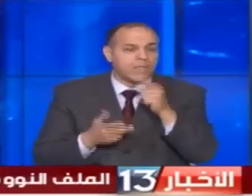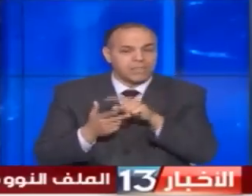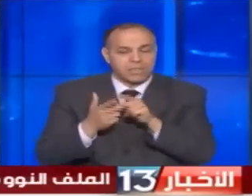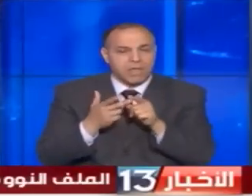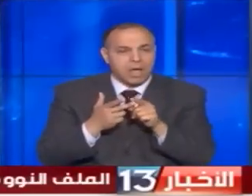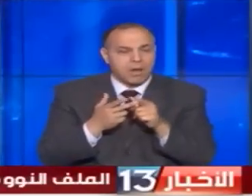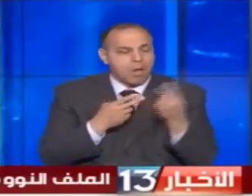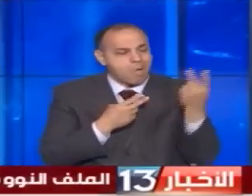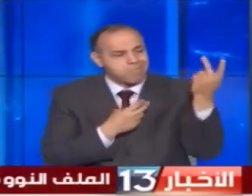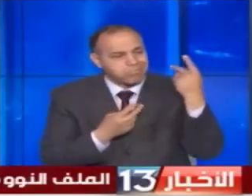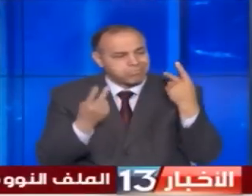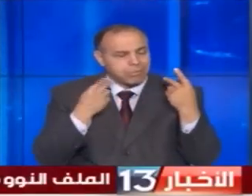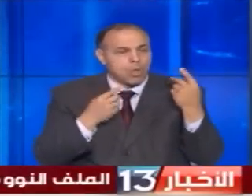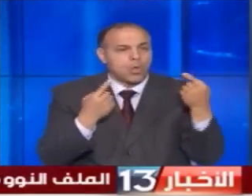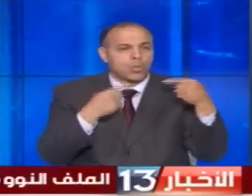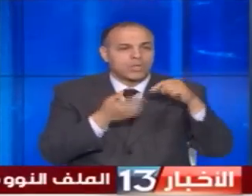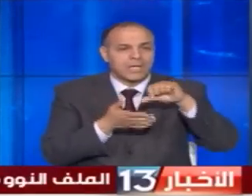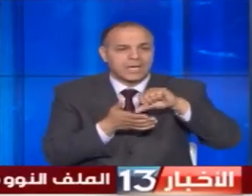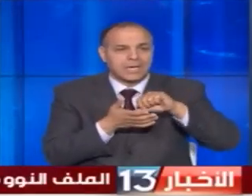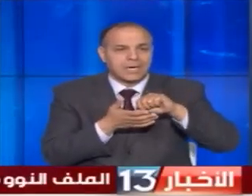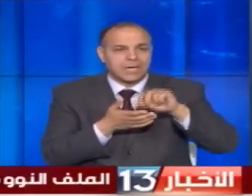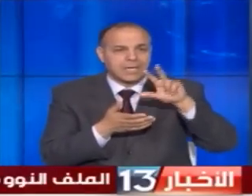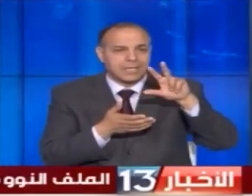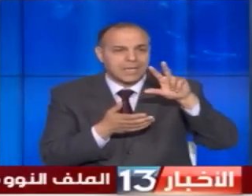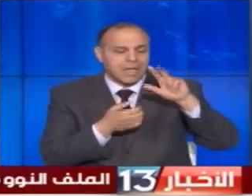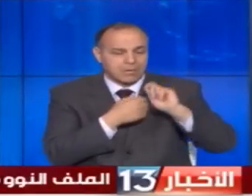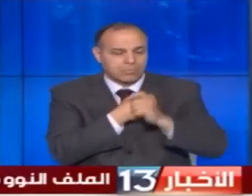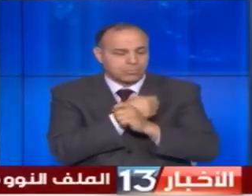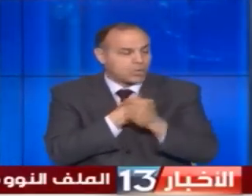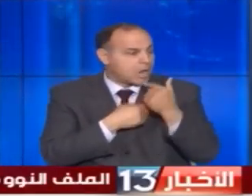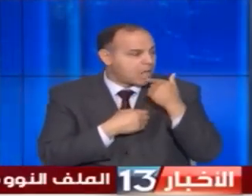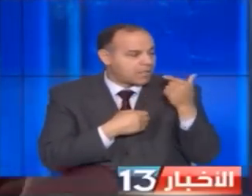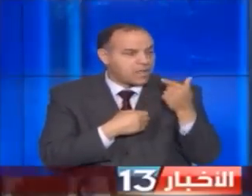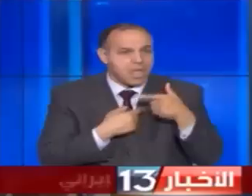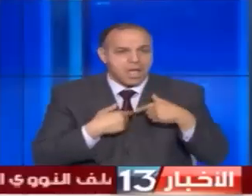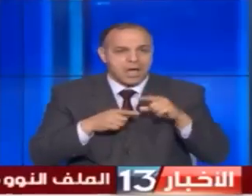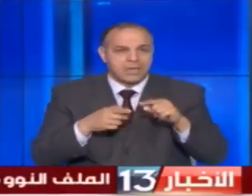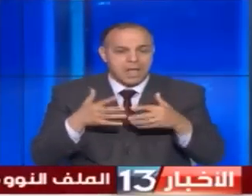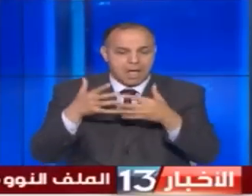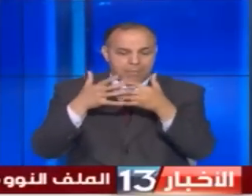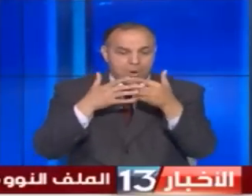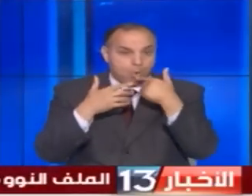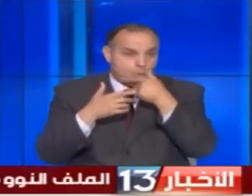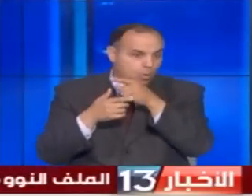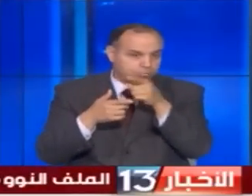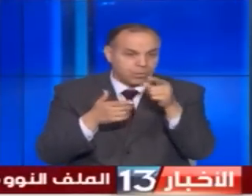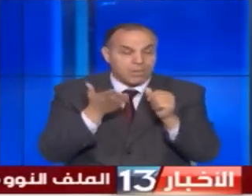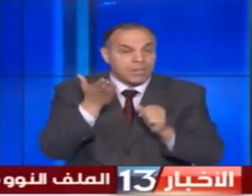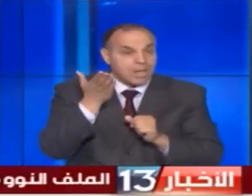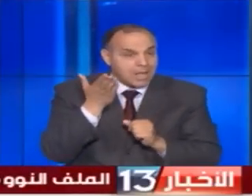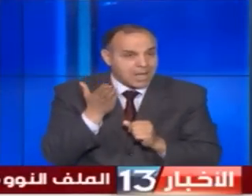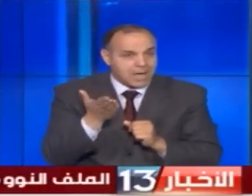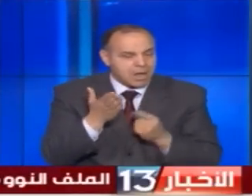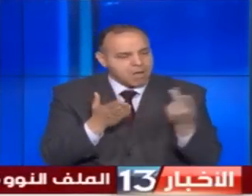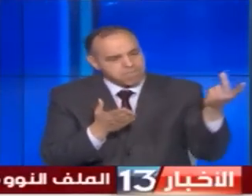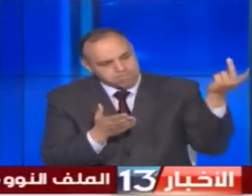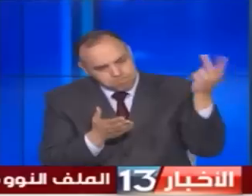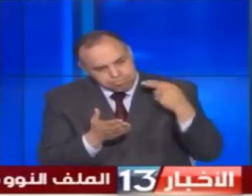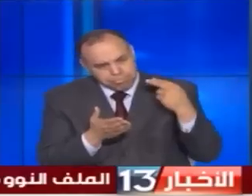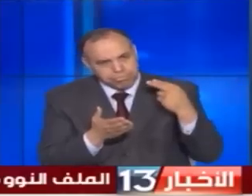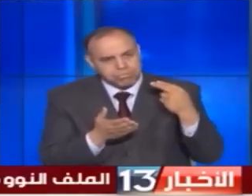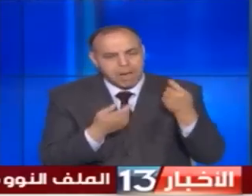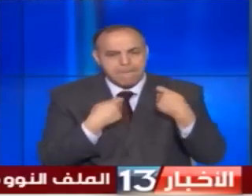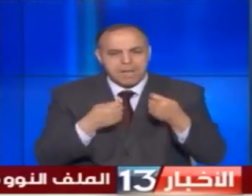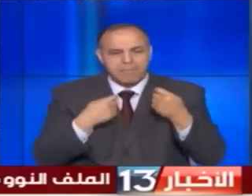اجراء اعقابه ضد ايران في غضون ثلاثه اسابيع بعد اعلان الولايات المتحده الامريكيه فرض عقوبات على